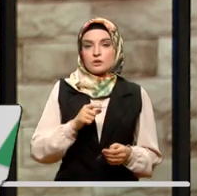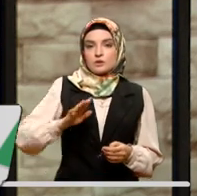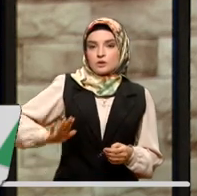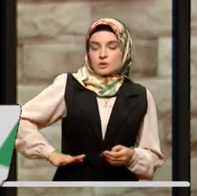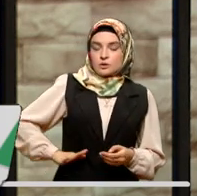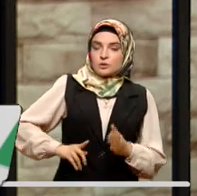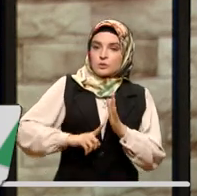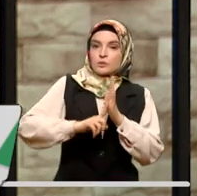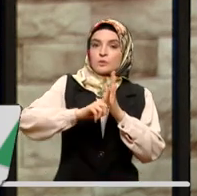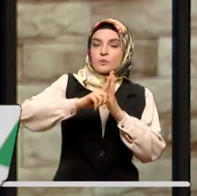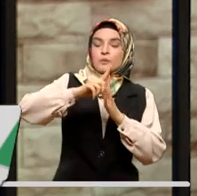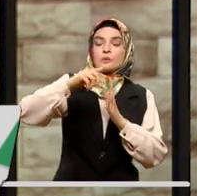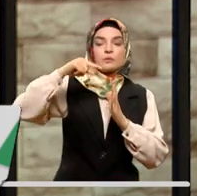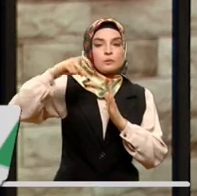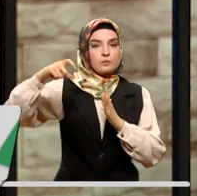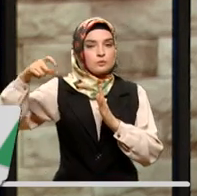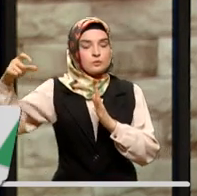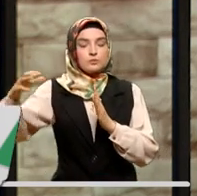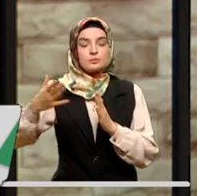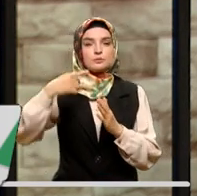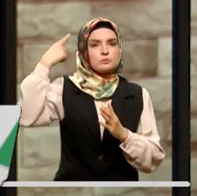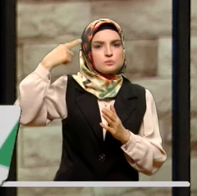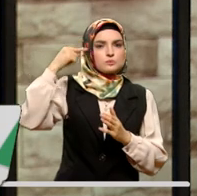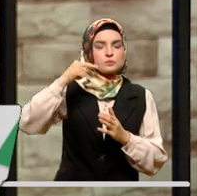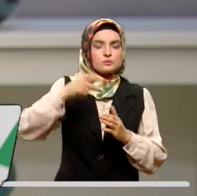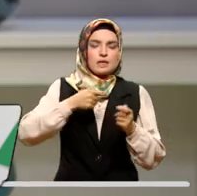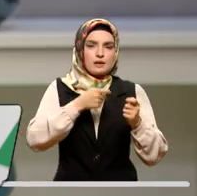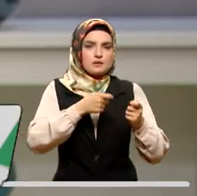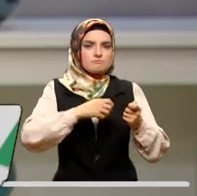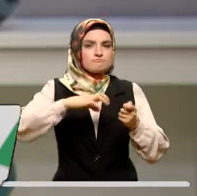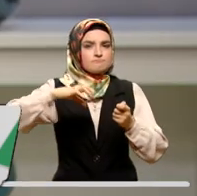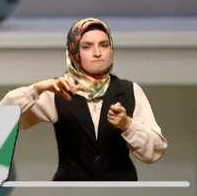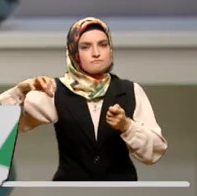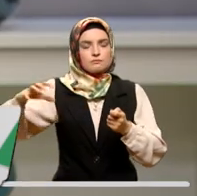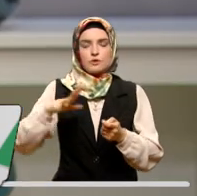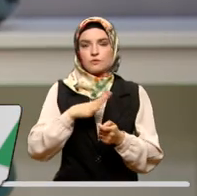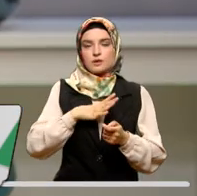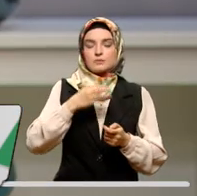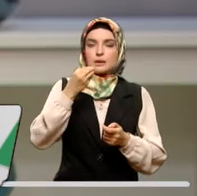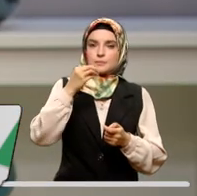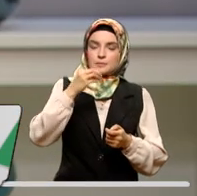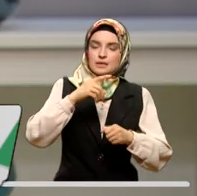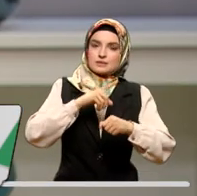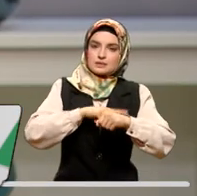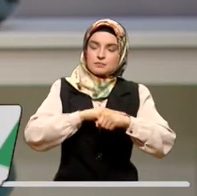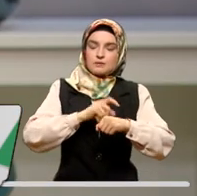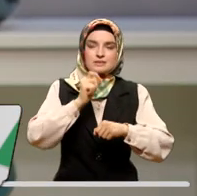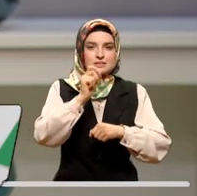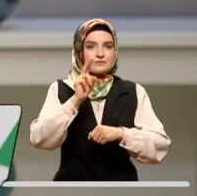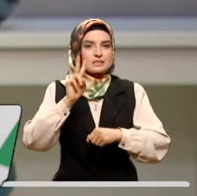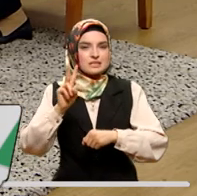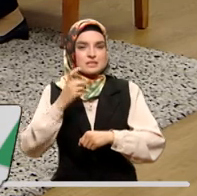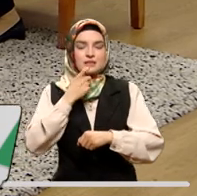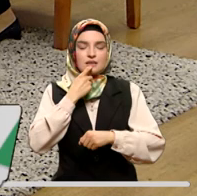gelişim basamaklarını göz önünde bulundurarak eğitim dönemlerini ayırmışlardır. Yani bebeklik dönemi, 0-2 yaş diye